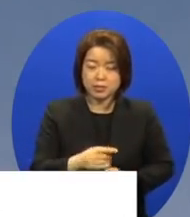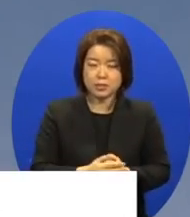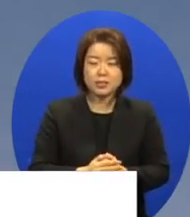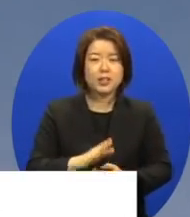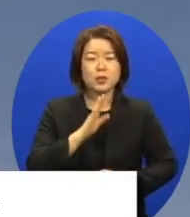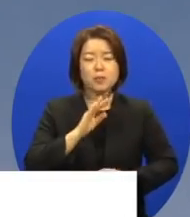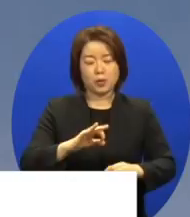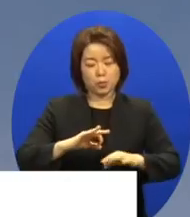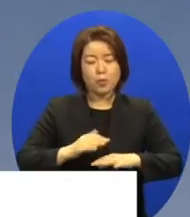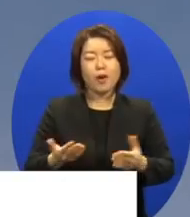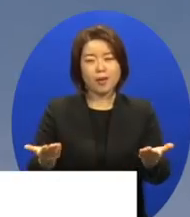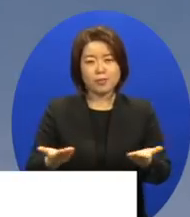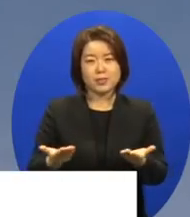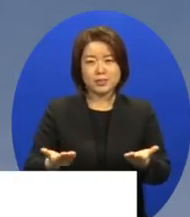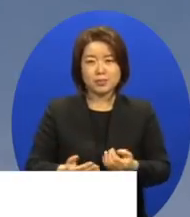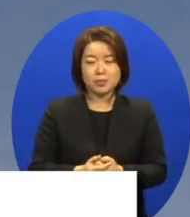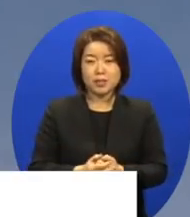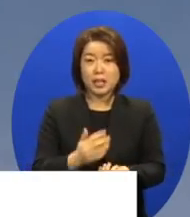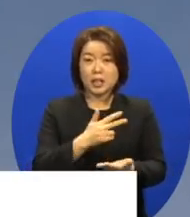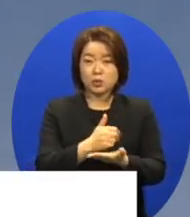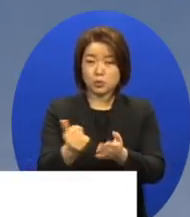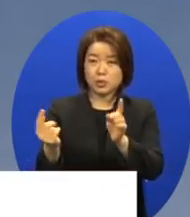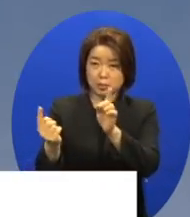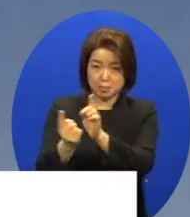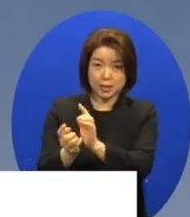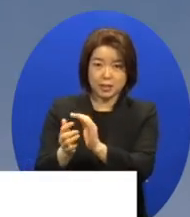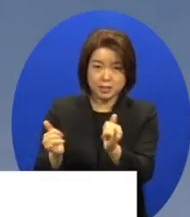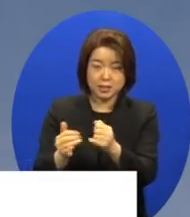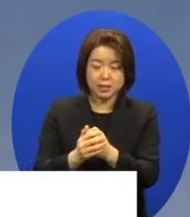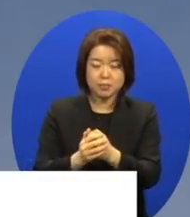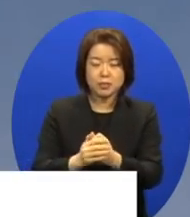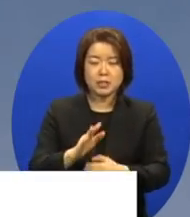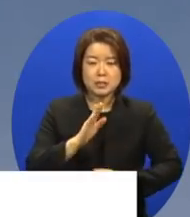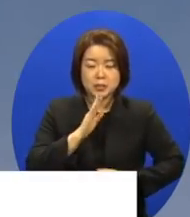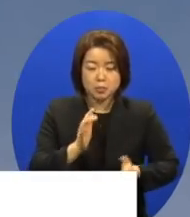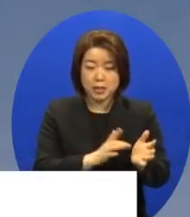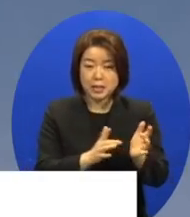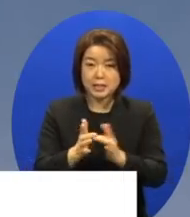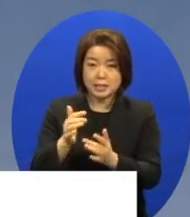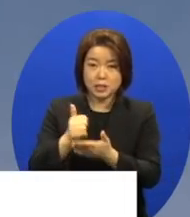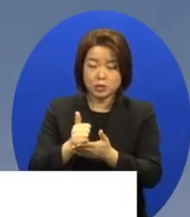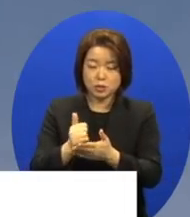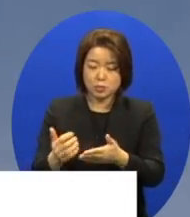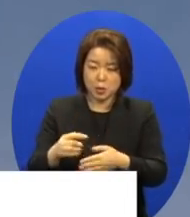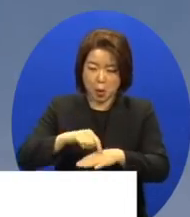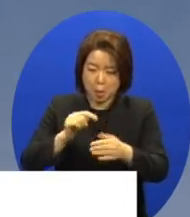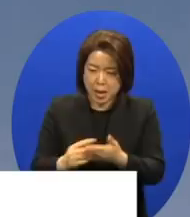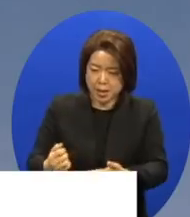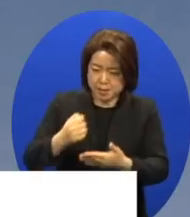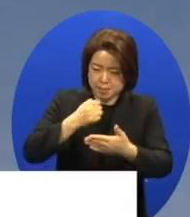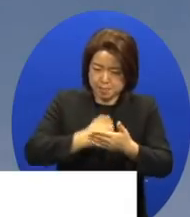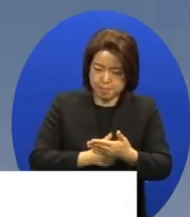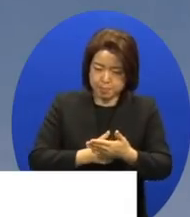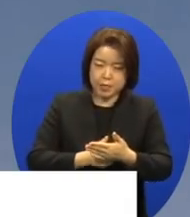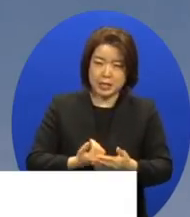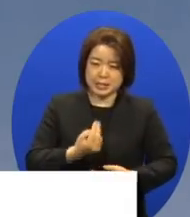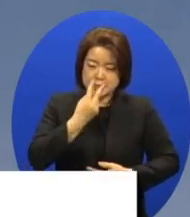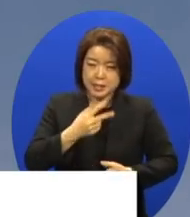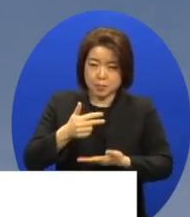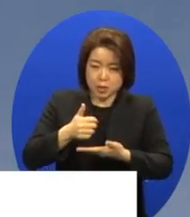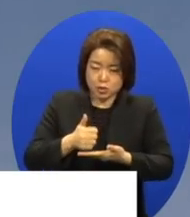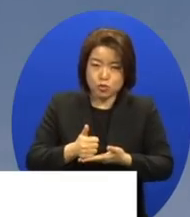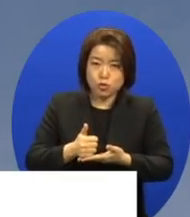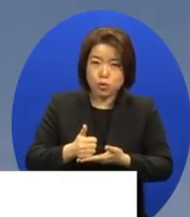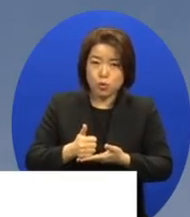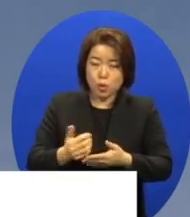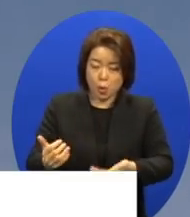일입니다 주님을 만난 사람 예수님을 정말 마음에 생명의 주로 모시고 사는 사람에게 일어나는